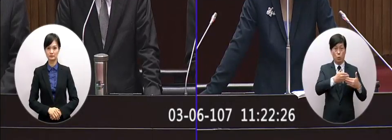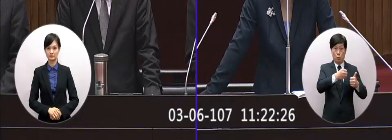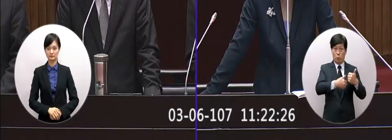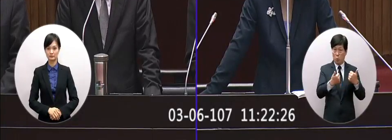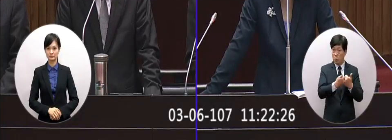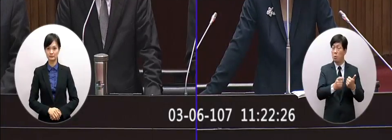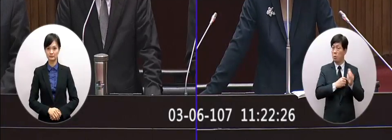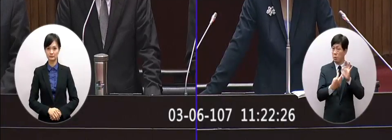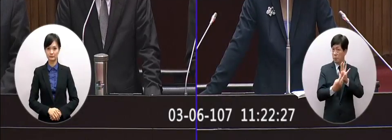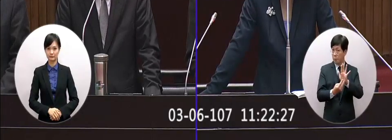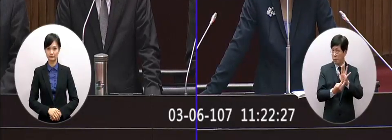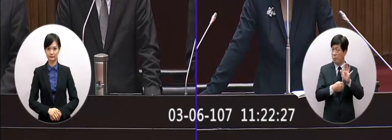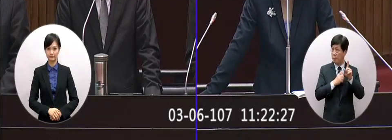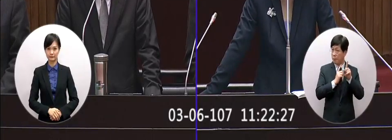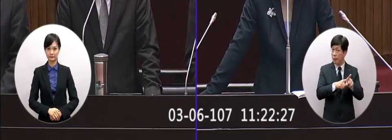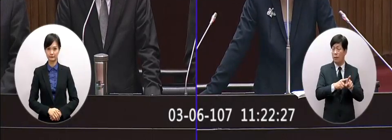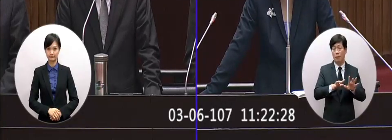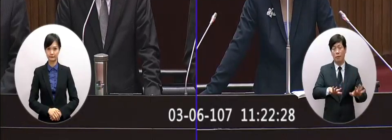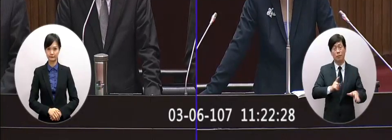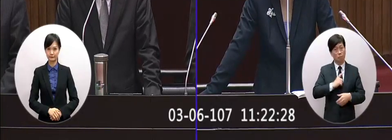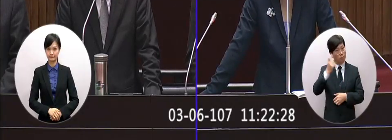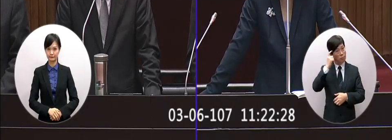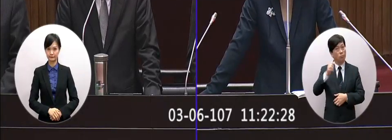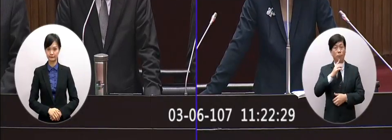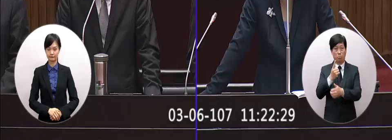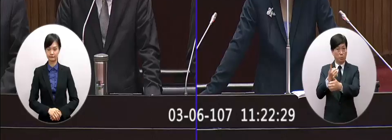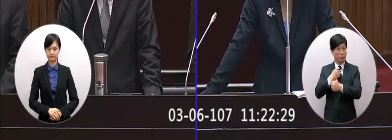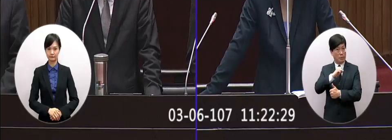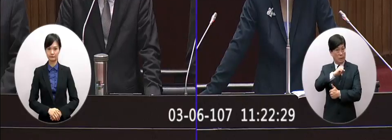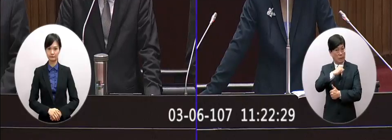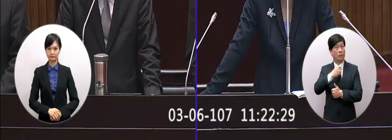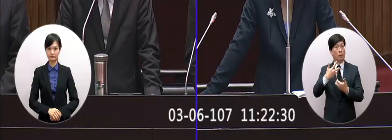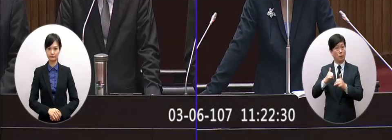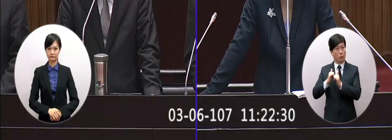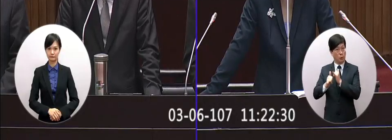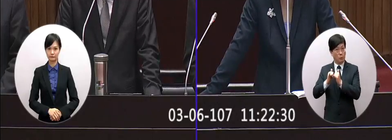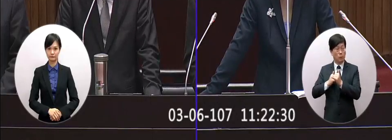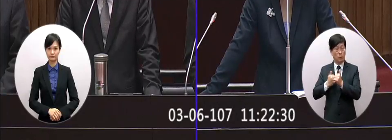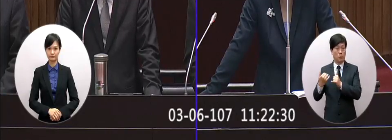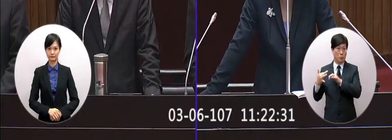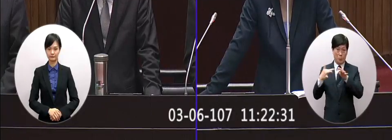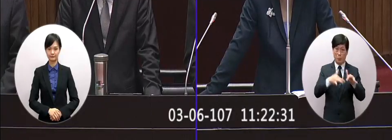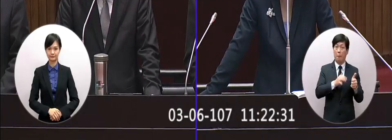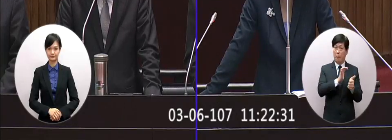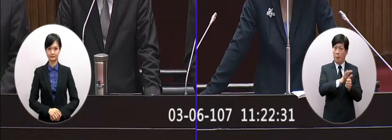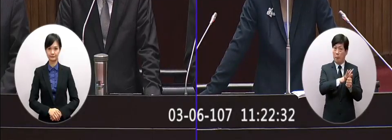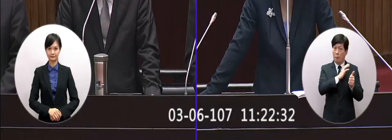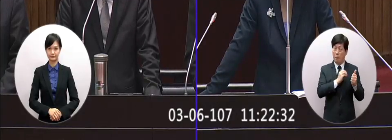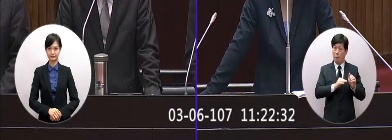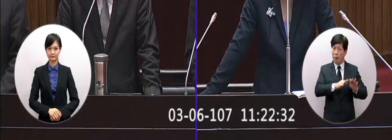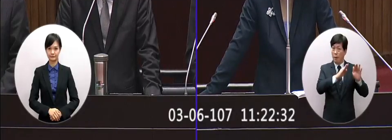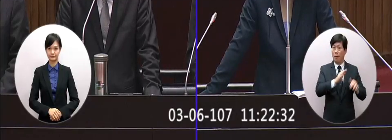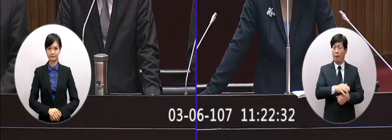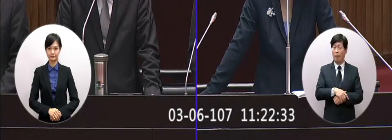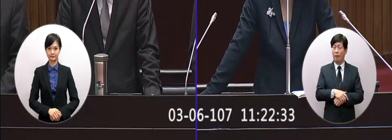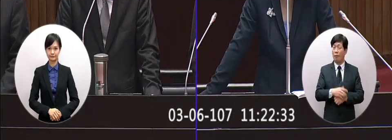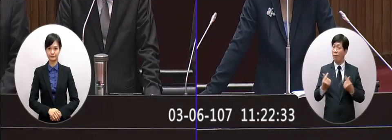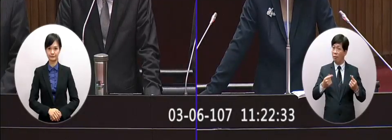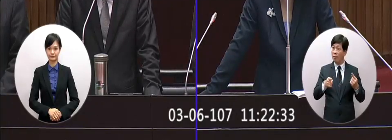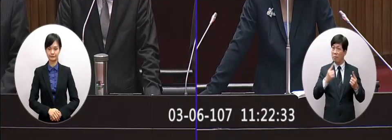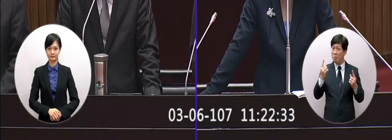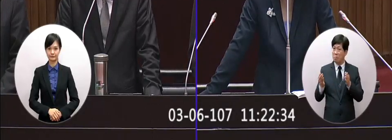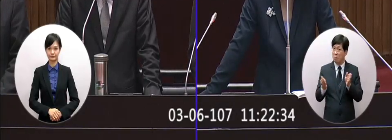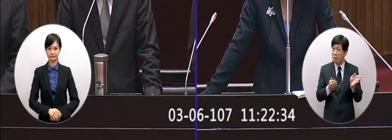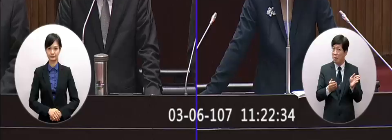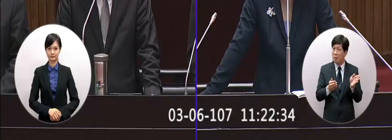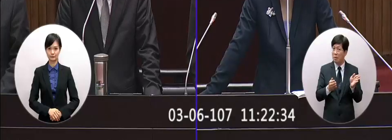会的一个说法啊，他显然认为他是要吸收台湾的一些的社会的资源来达到他发展的一个目标啊，所以听起来是比